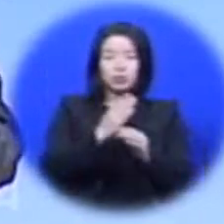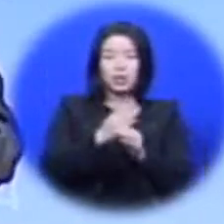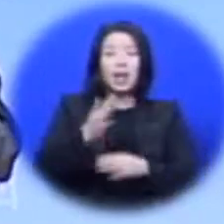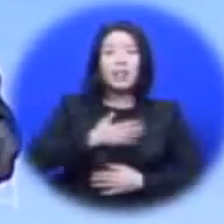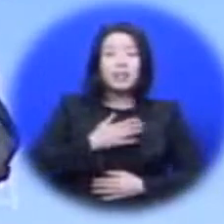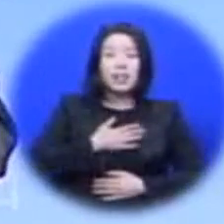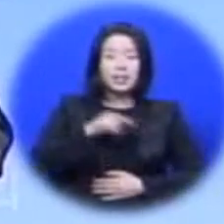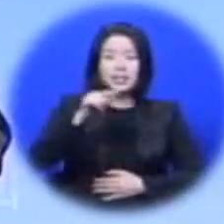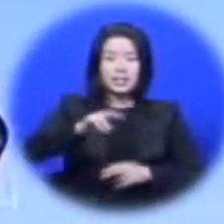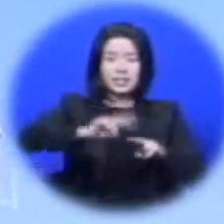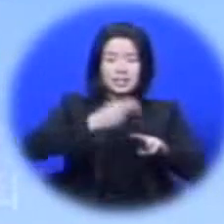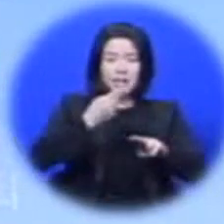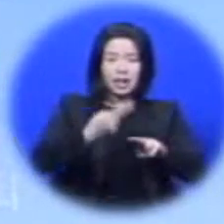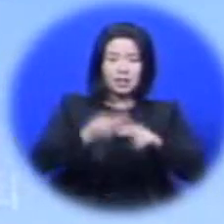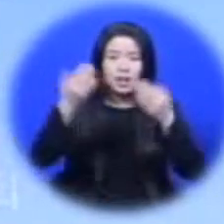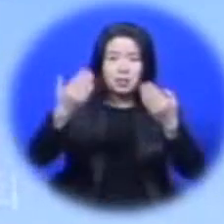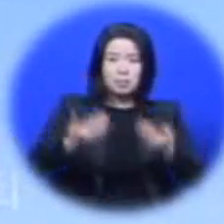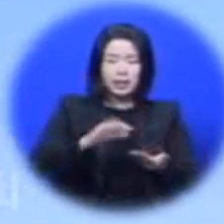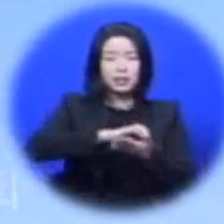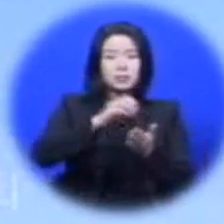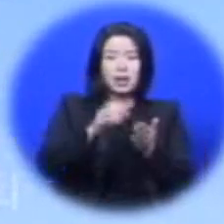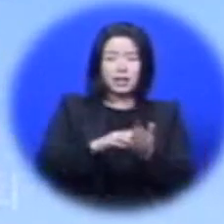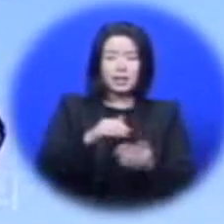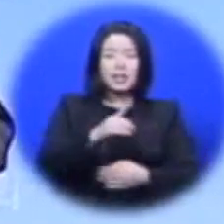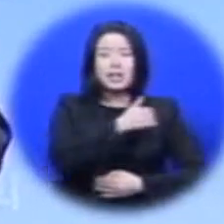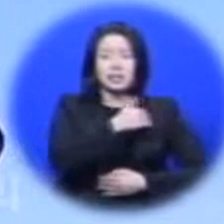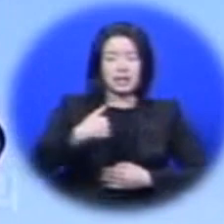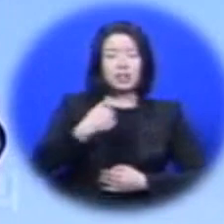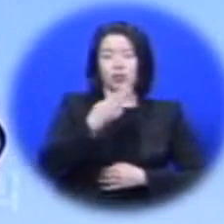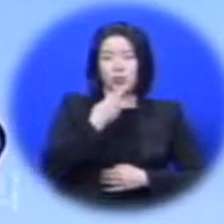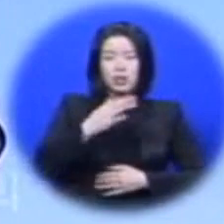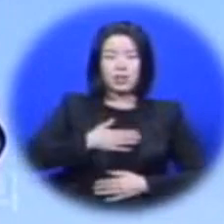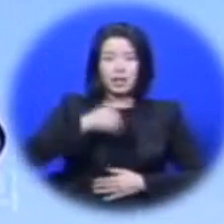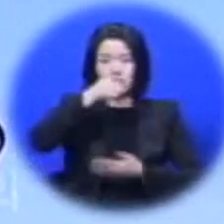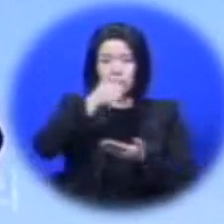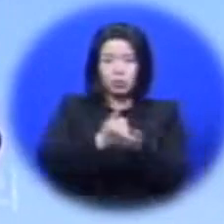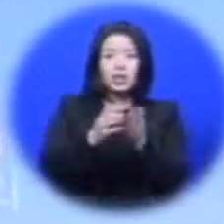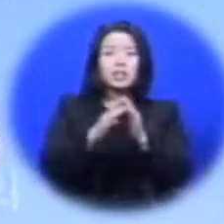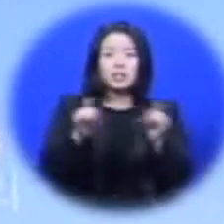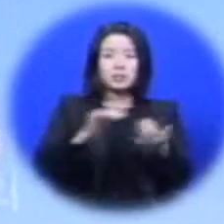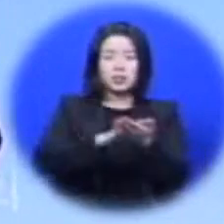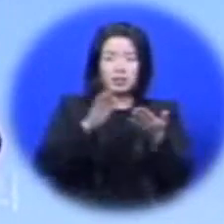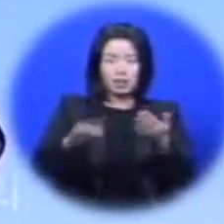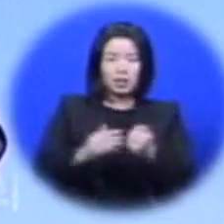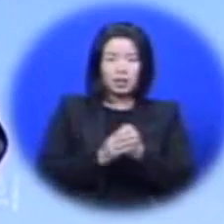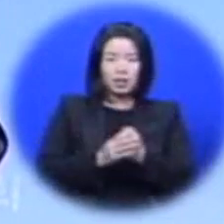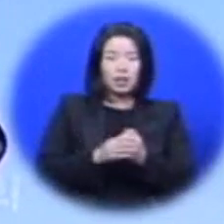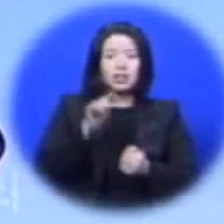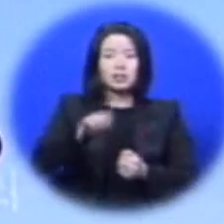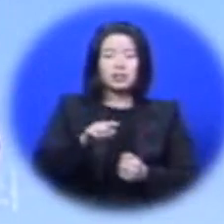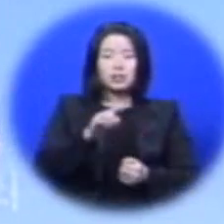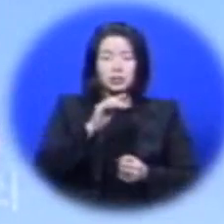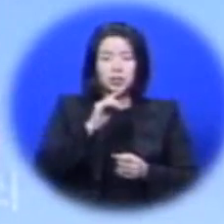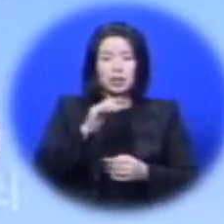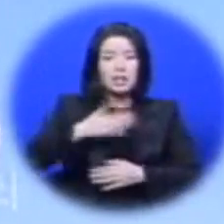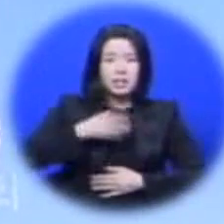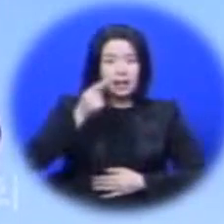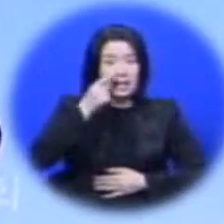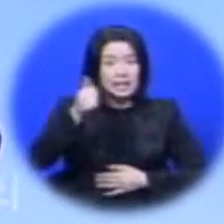나는 이 상을 받을 만한 자격이 없습니다. 나는 죄인입니다. 그러면서 제가 일제시대